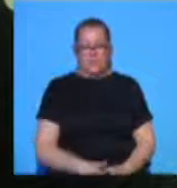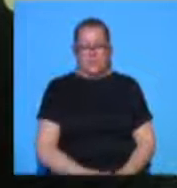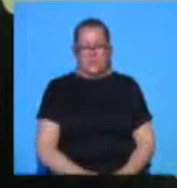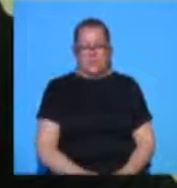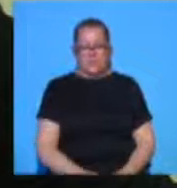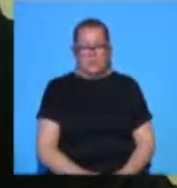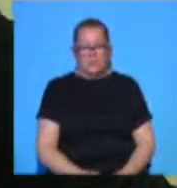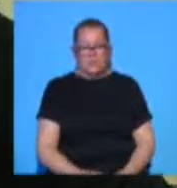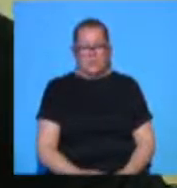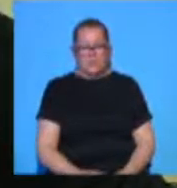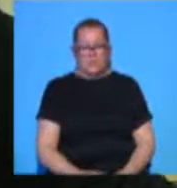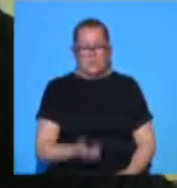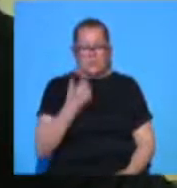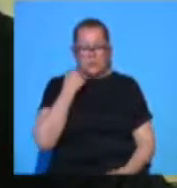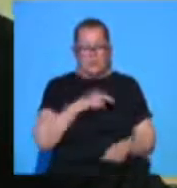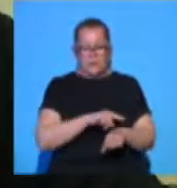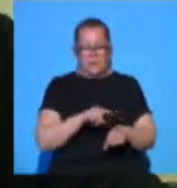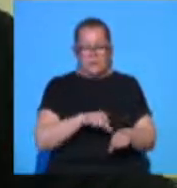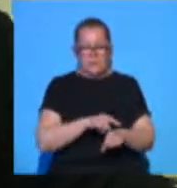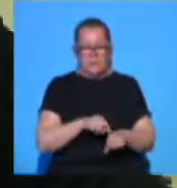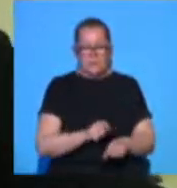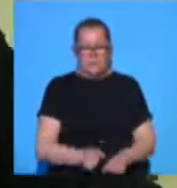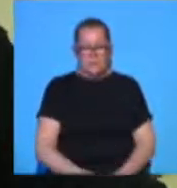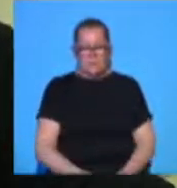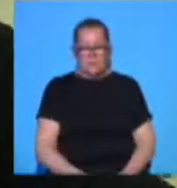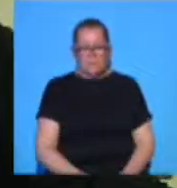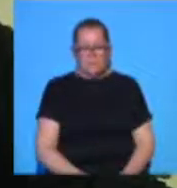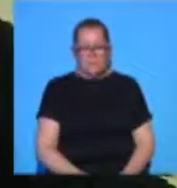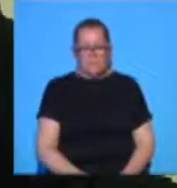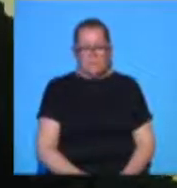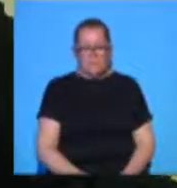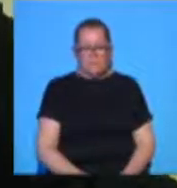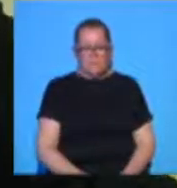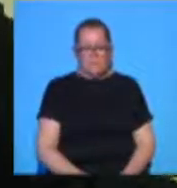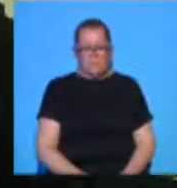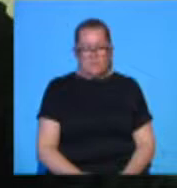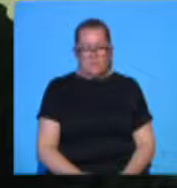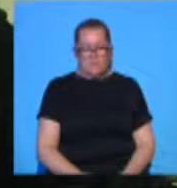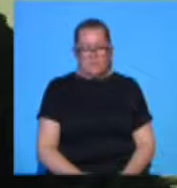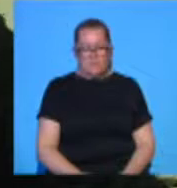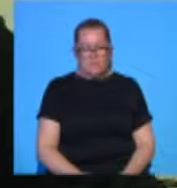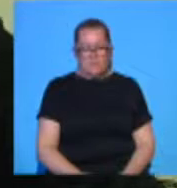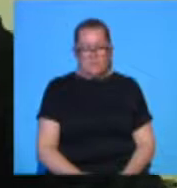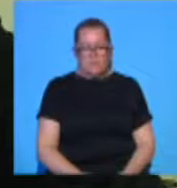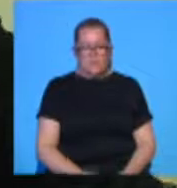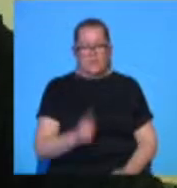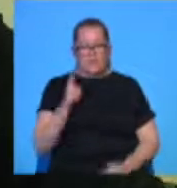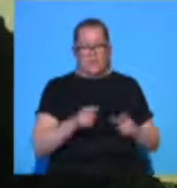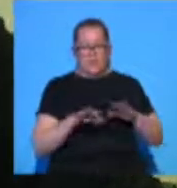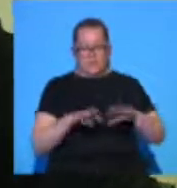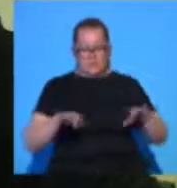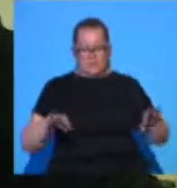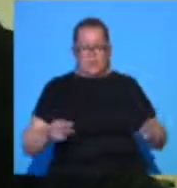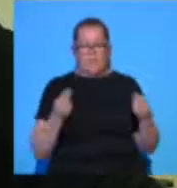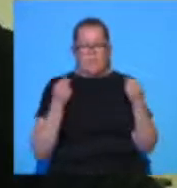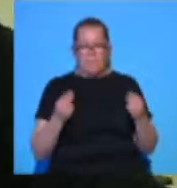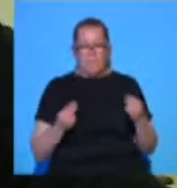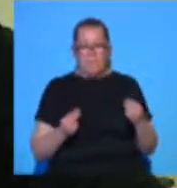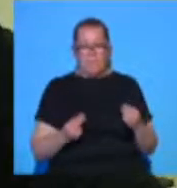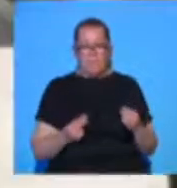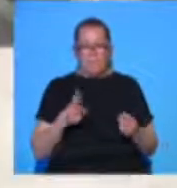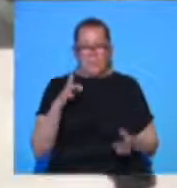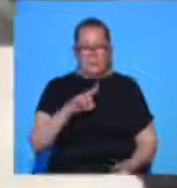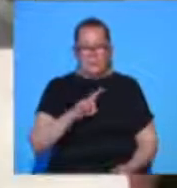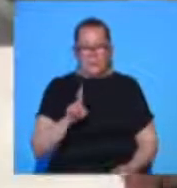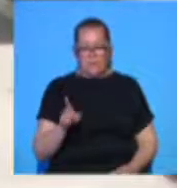Cam așa. Cam cât durează o autorecenzare asistată? Dacă serverul merge cum trebuie, 3 minute